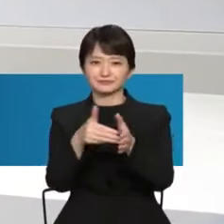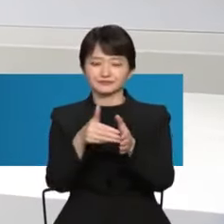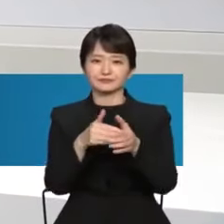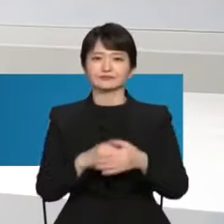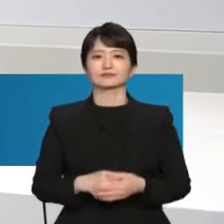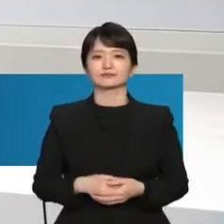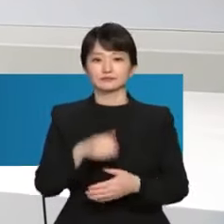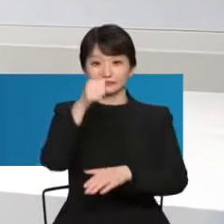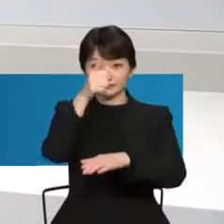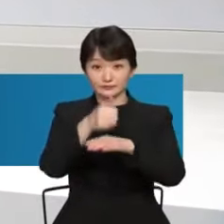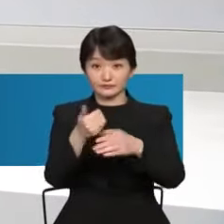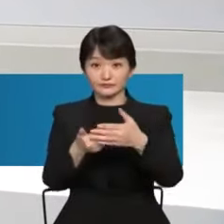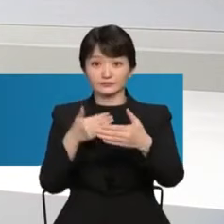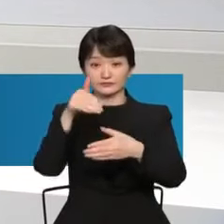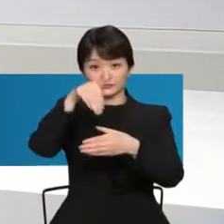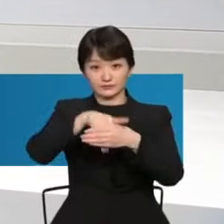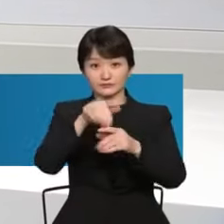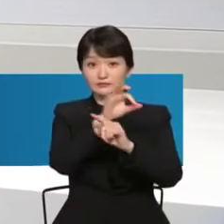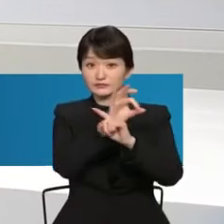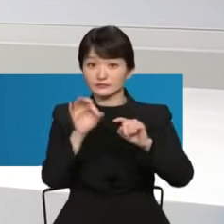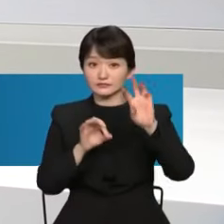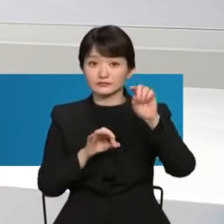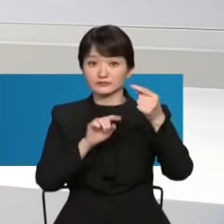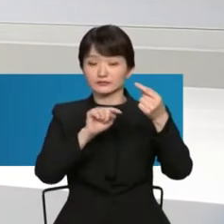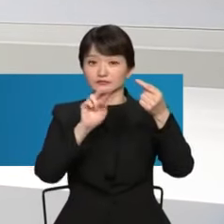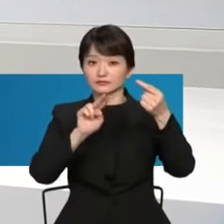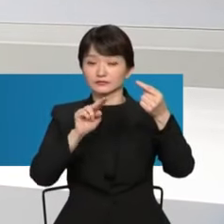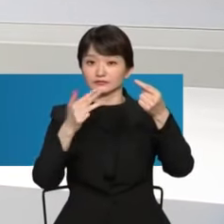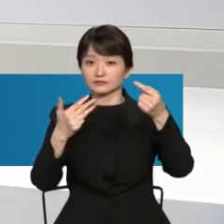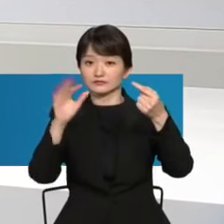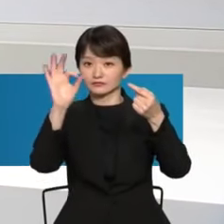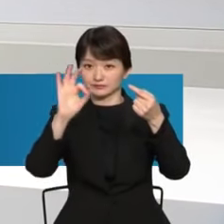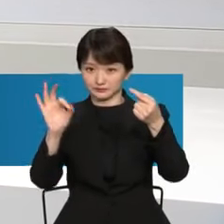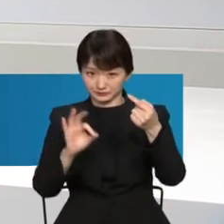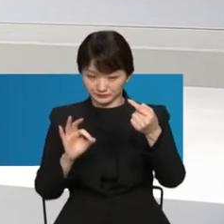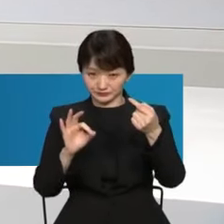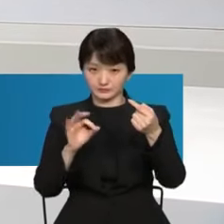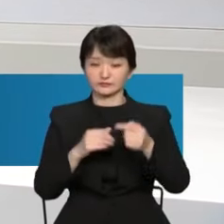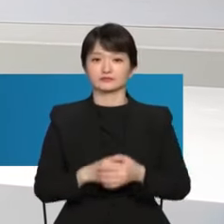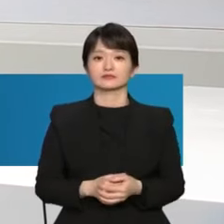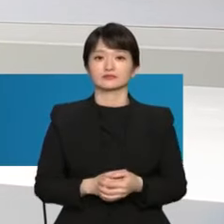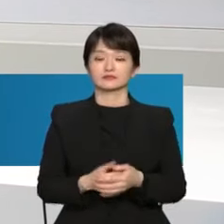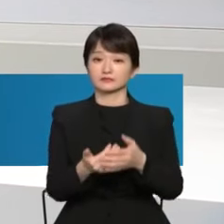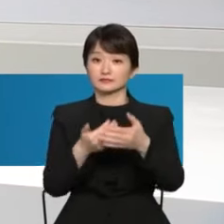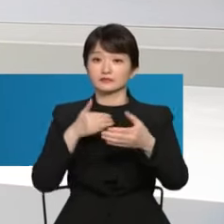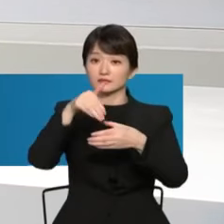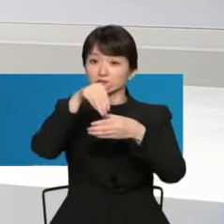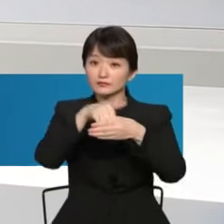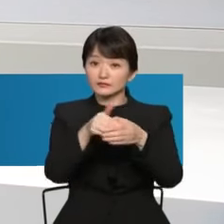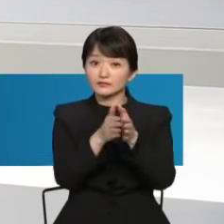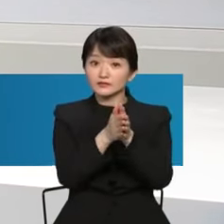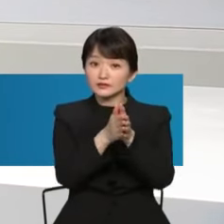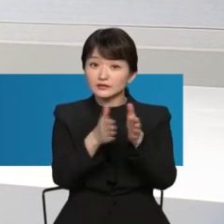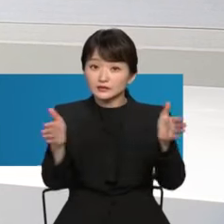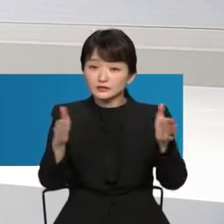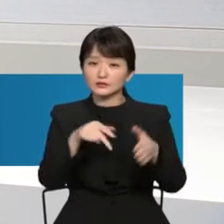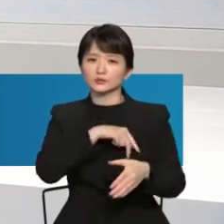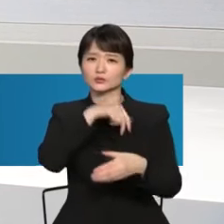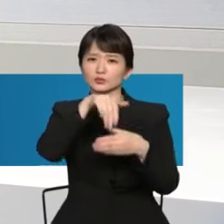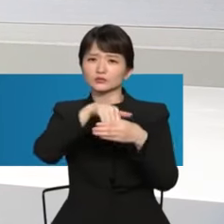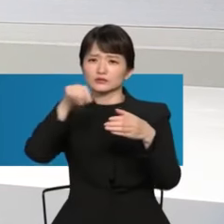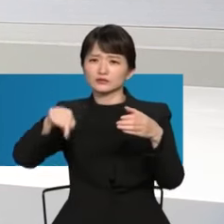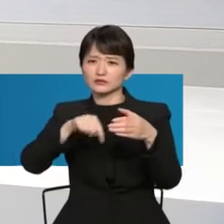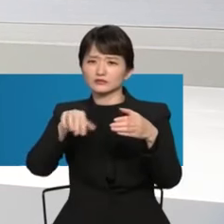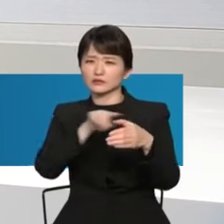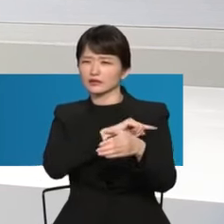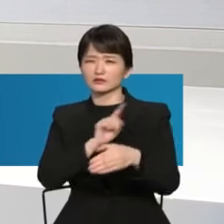마감됐습니다. 최종 사전투표율은 31.28%로 집계됐습니다. 사전투표가 도입되고 치른 총선 가운데